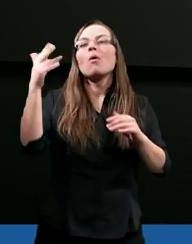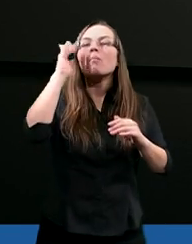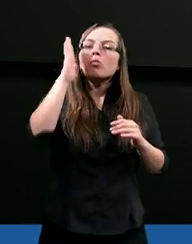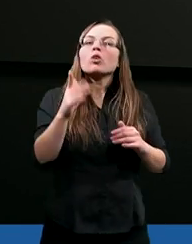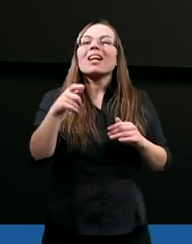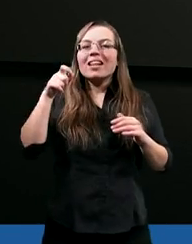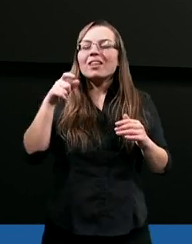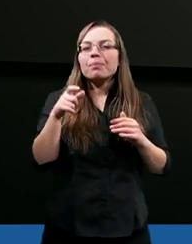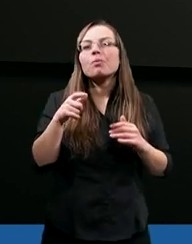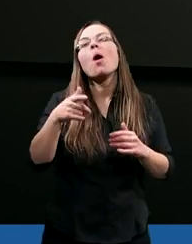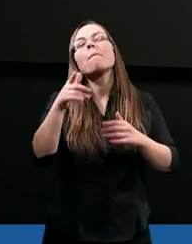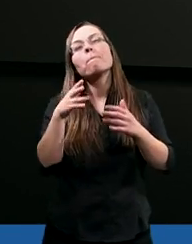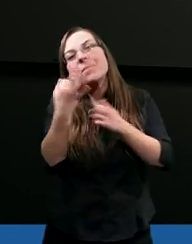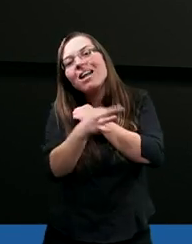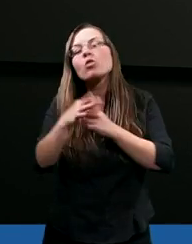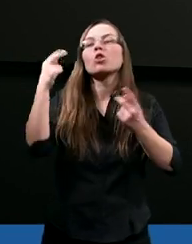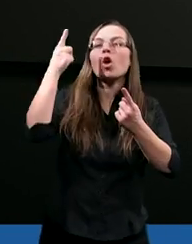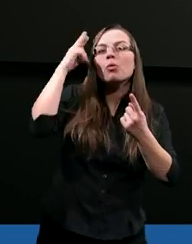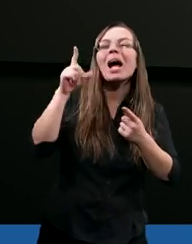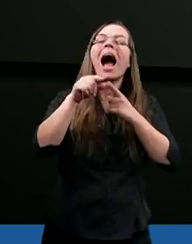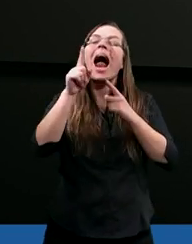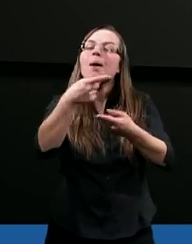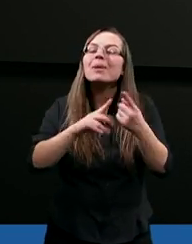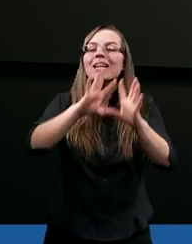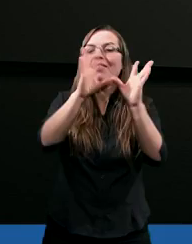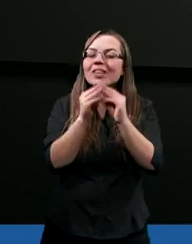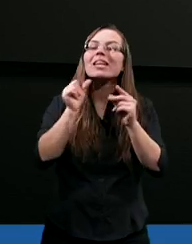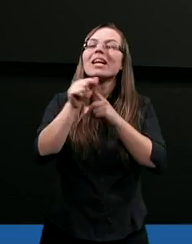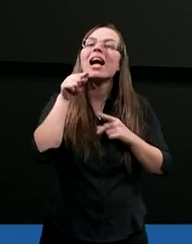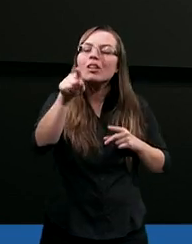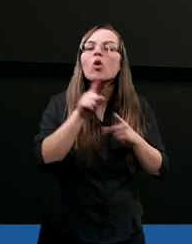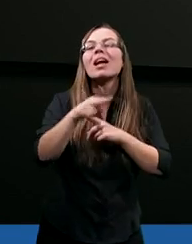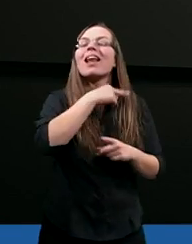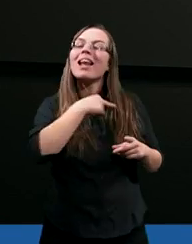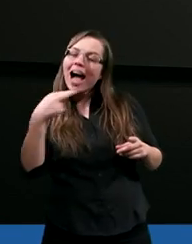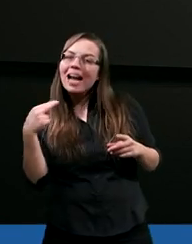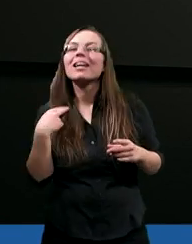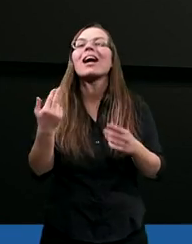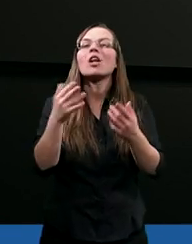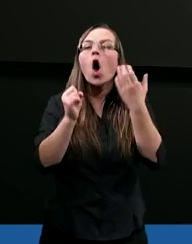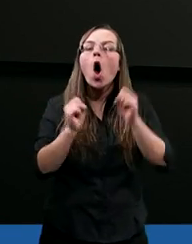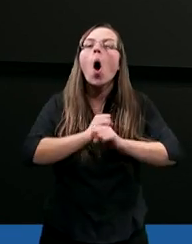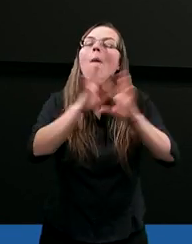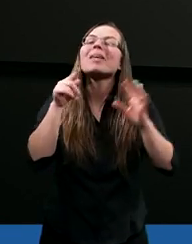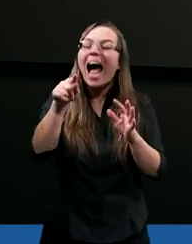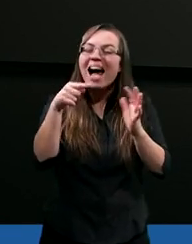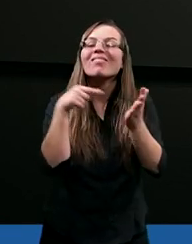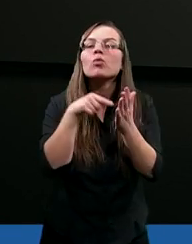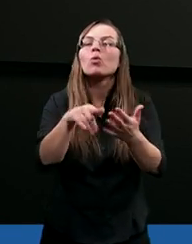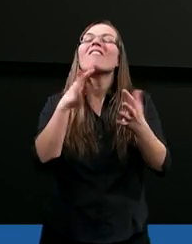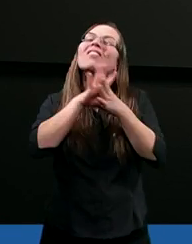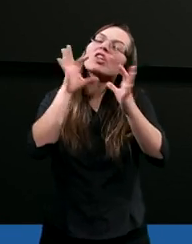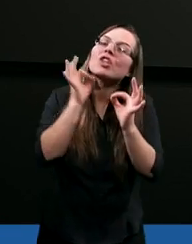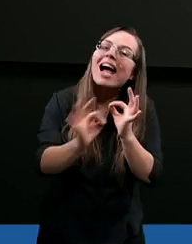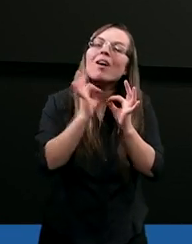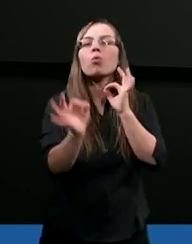przedstawione, jak również przede wszystkim jest to dla nas. Objawił to w szczególny